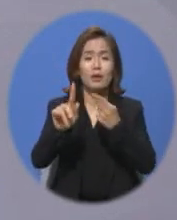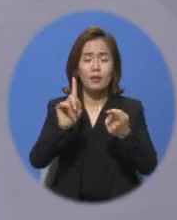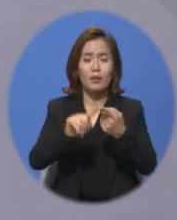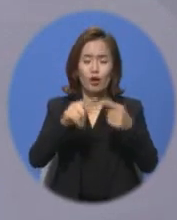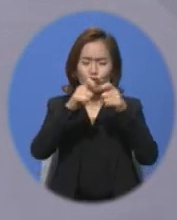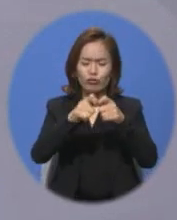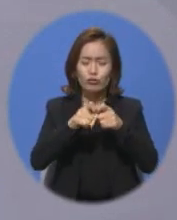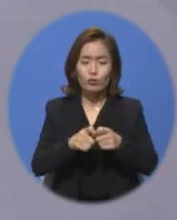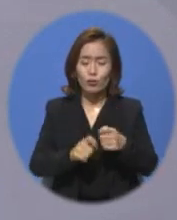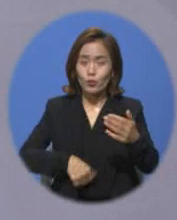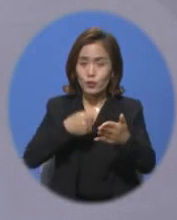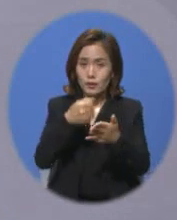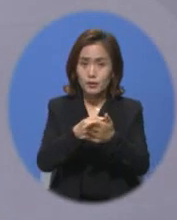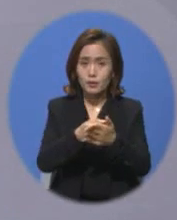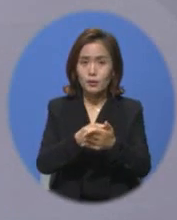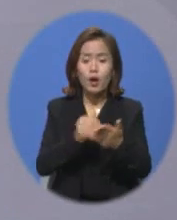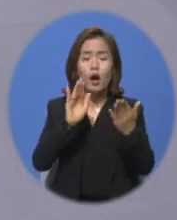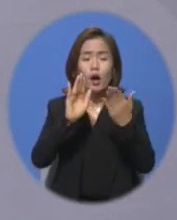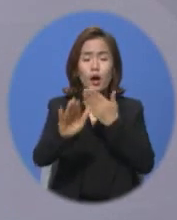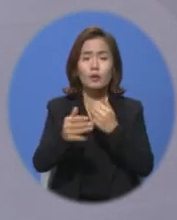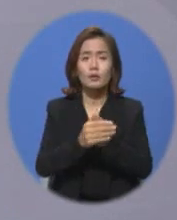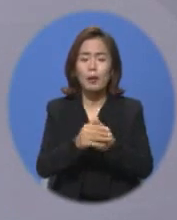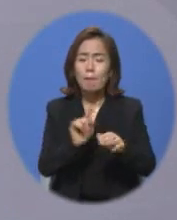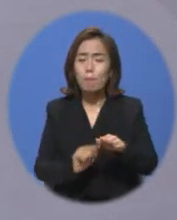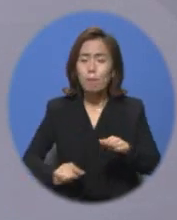대선전에광주의미래비전을확정하고,